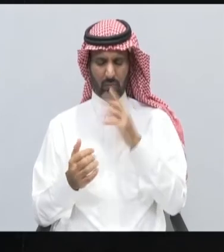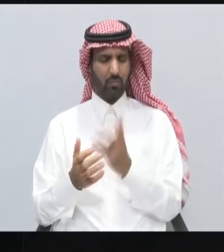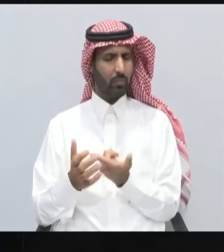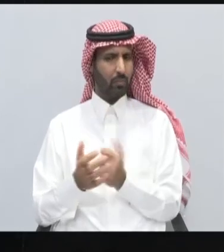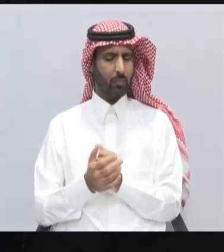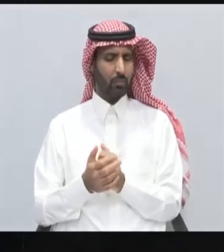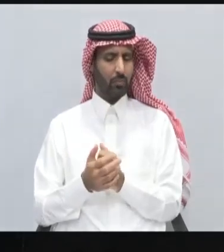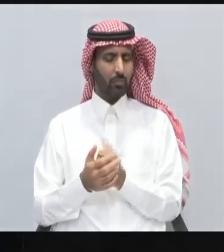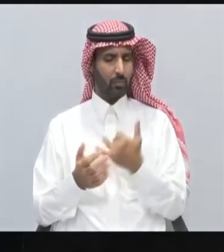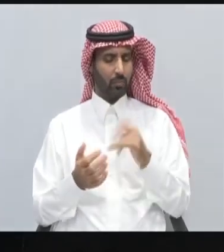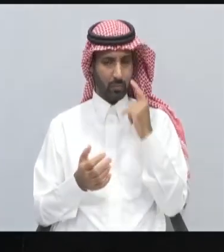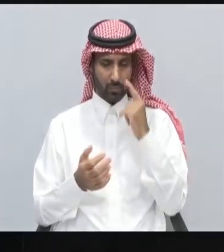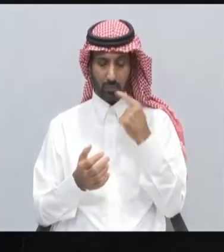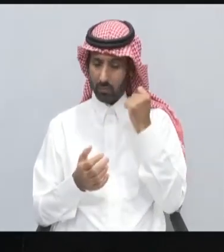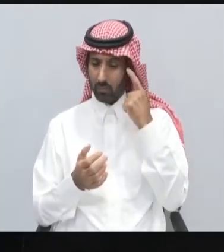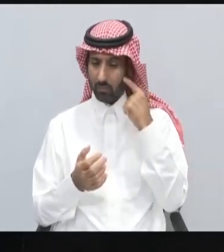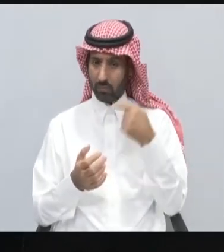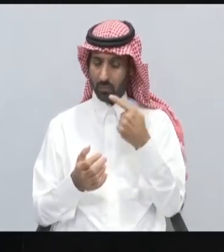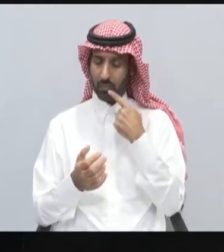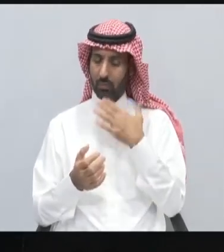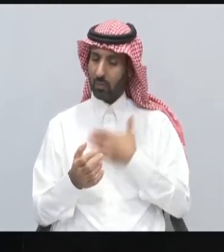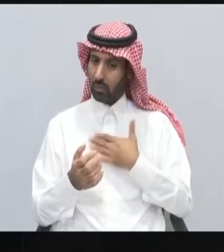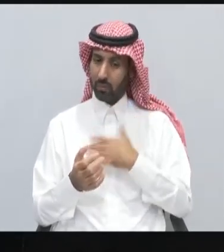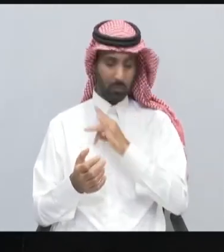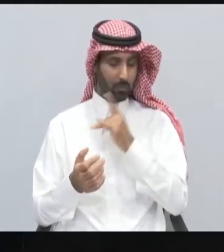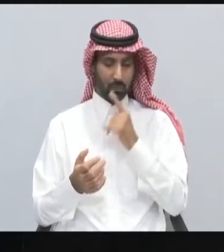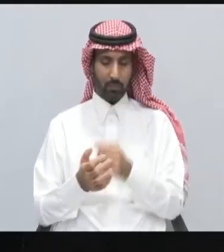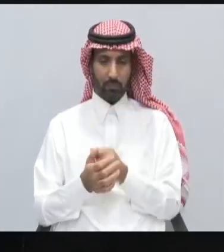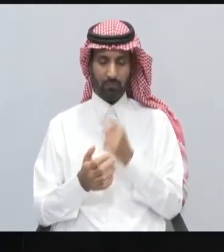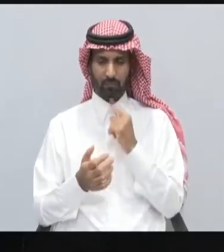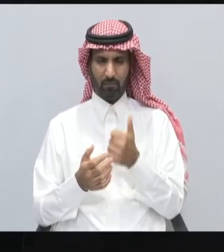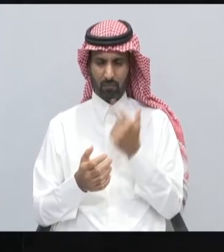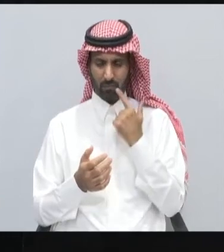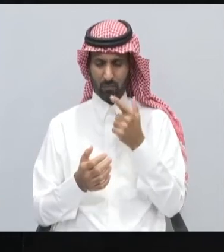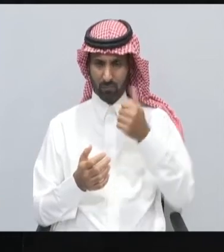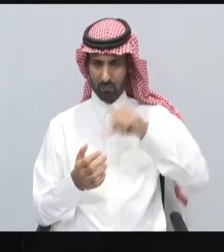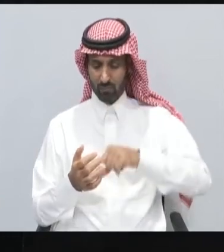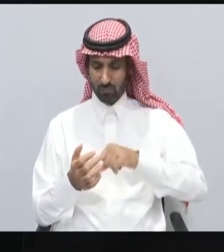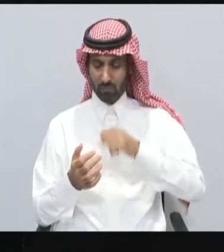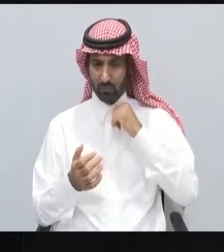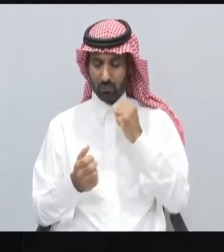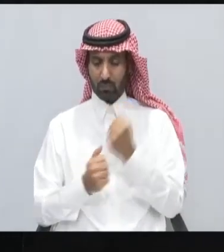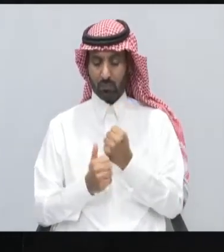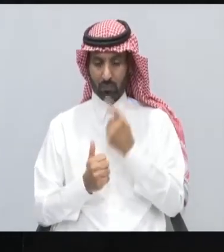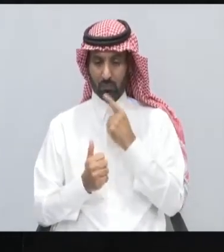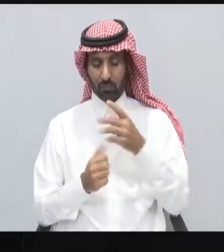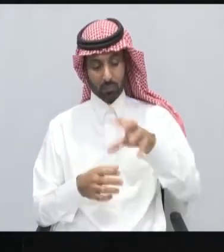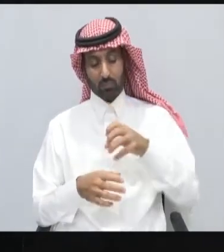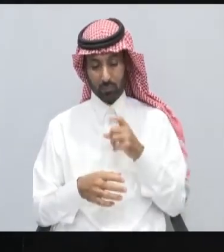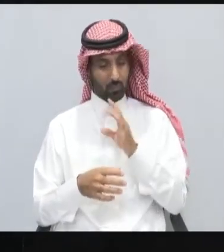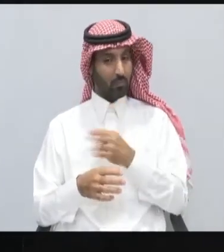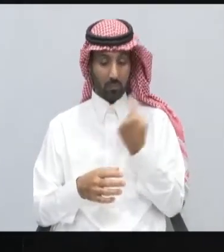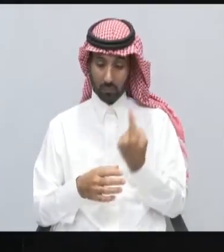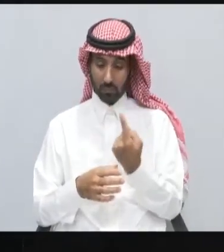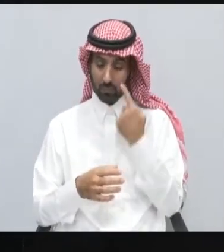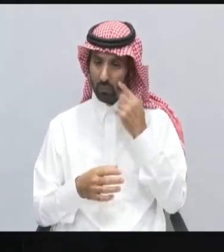what? When you don't say thank you and please, it can't be considered bad manner. You just take the things and leave. لا, you